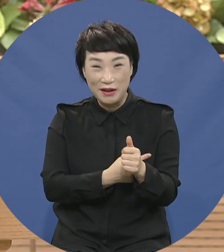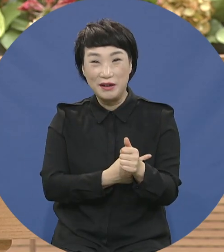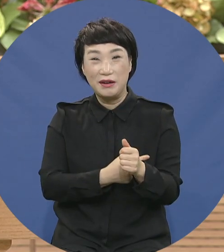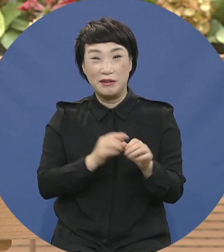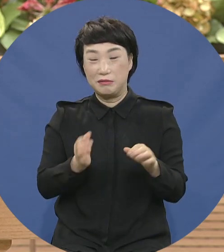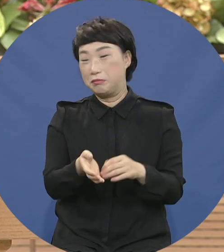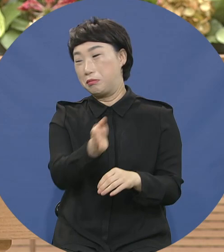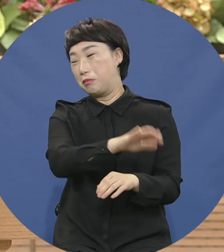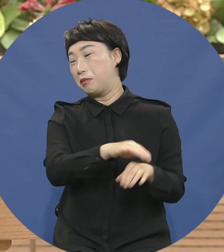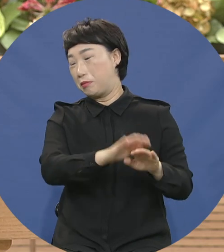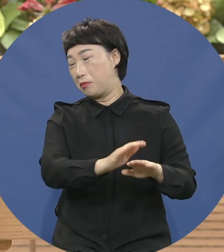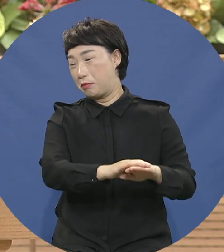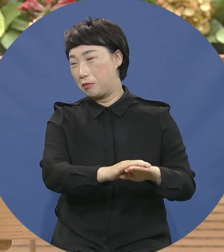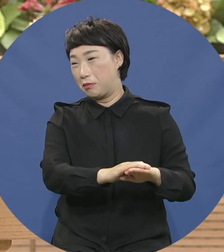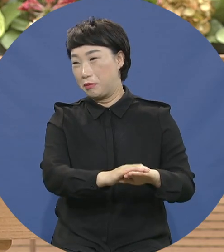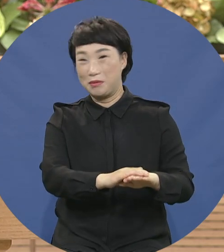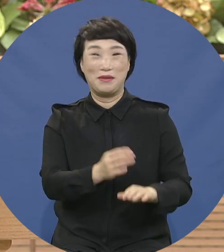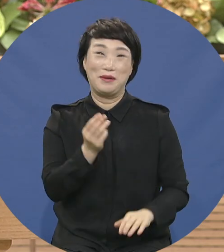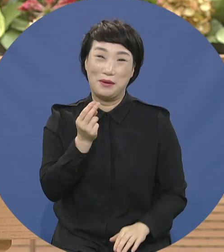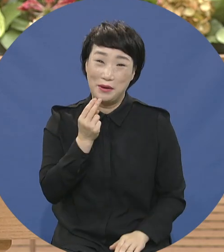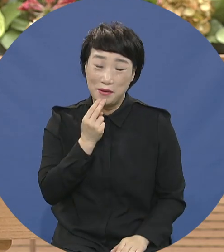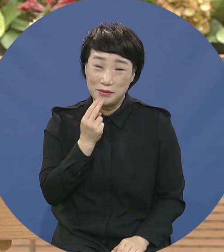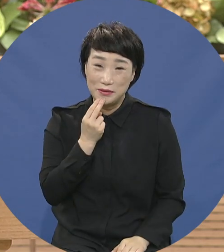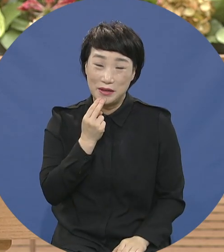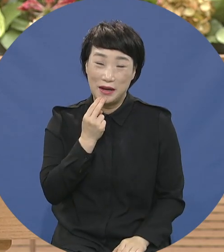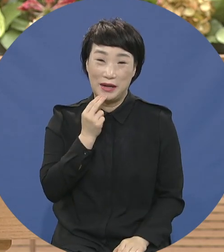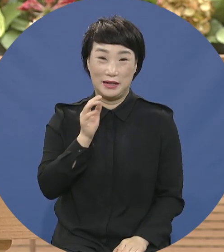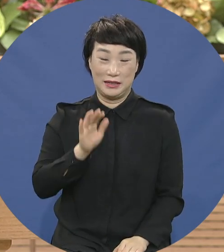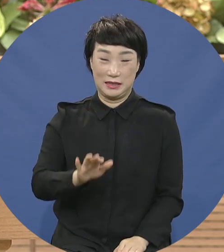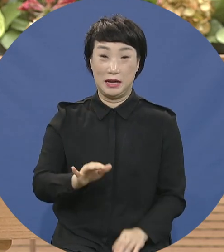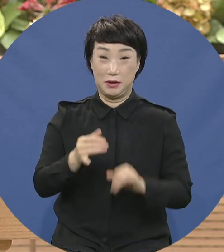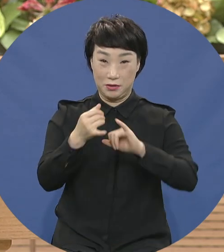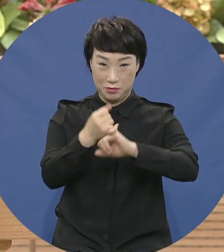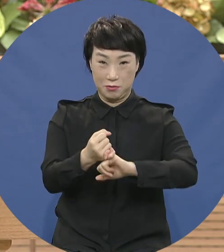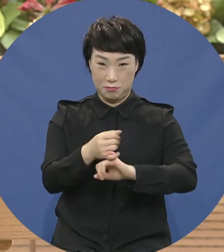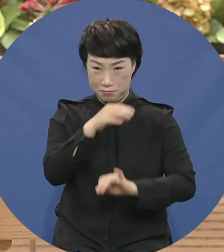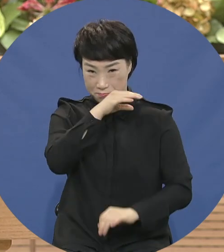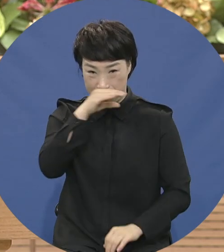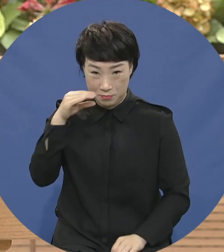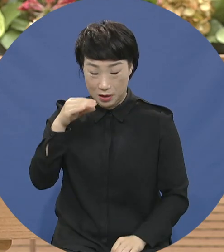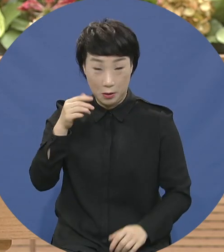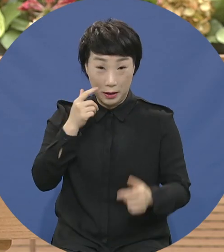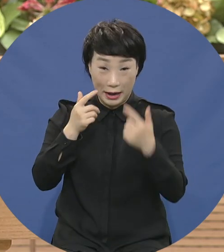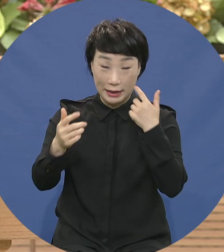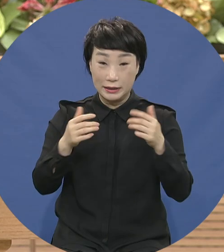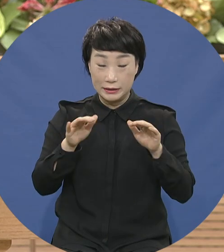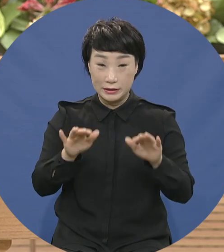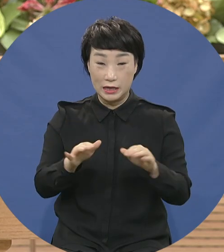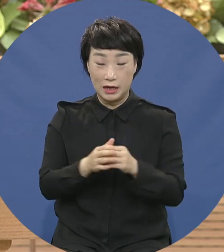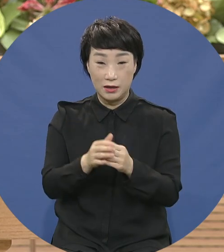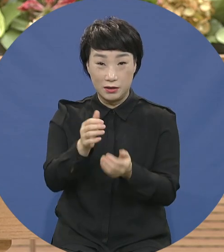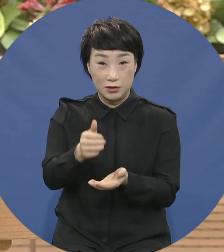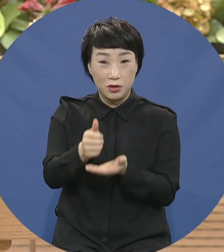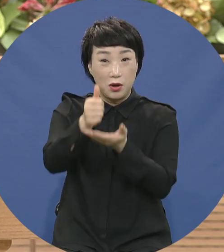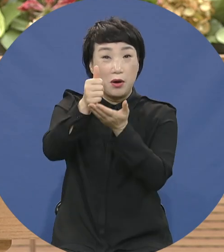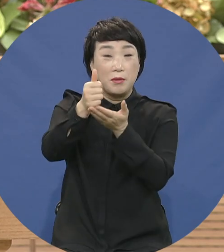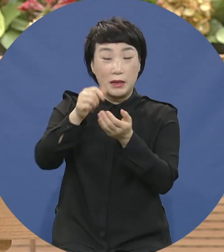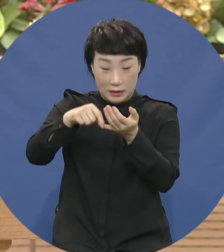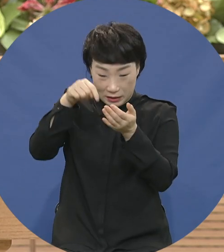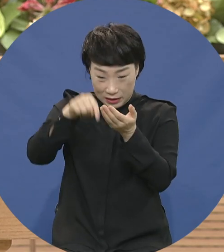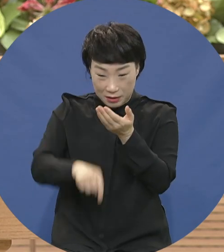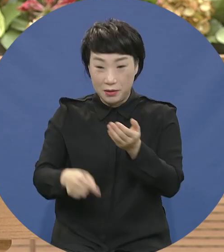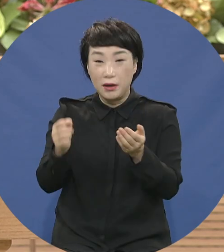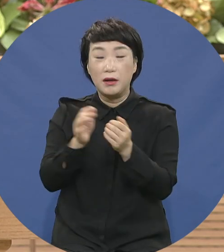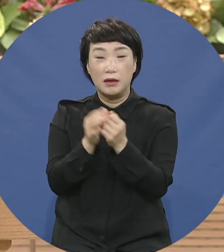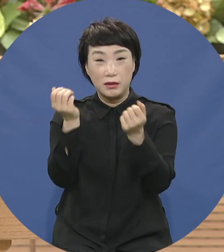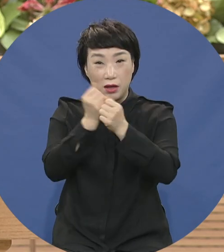슬며시 덮어가고 가거나 하지 아니하시고 반듯하고 분명하고 높이와 깊이와